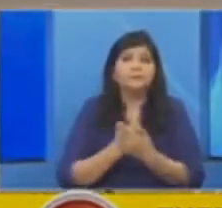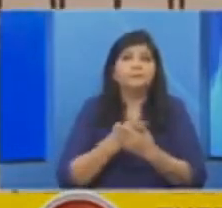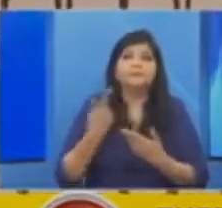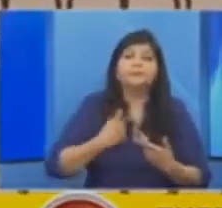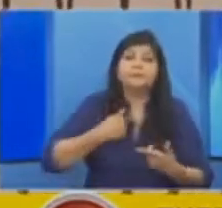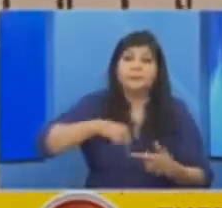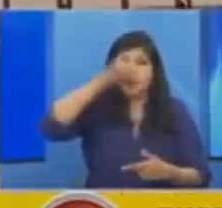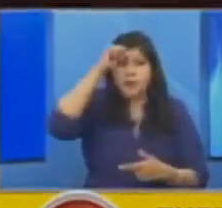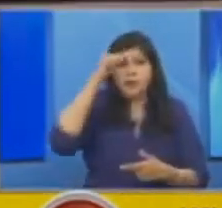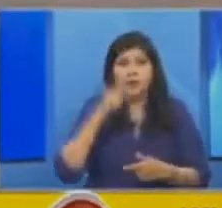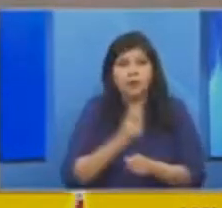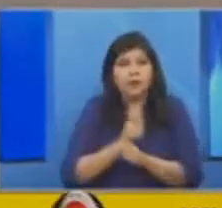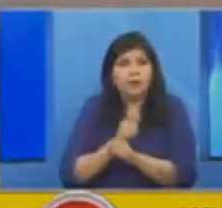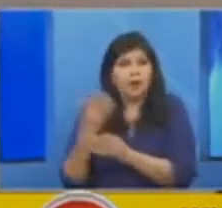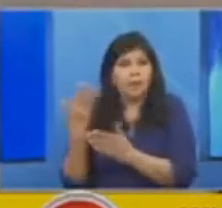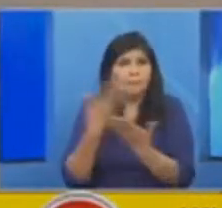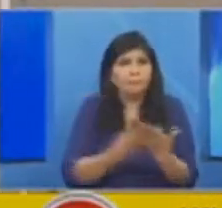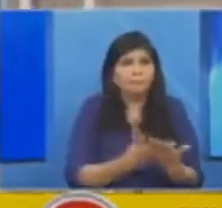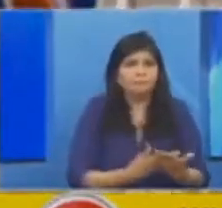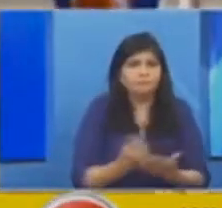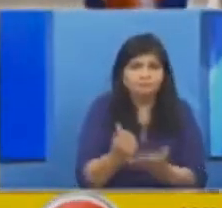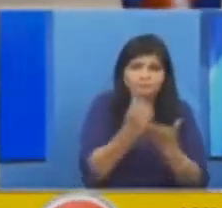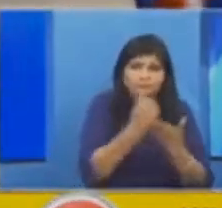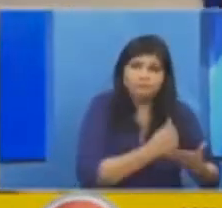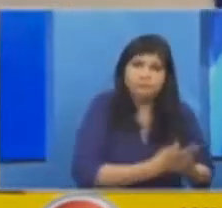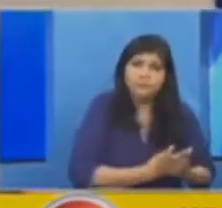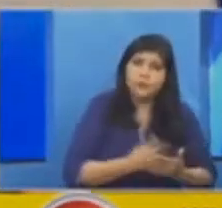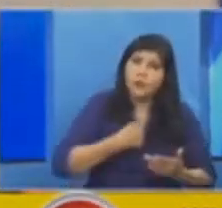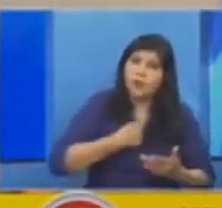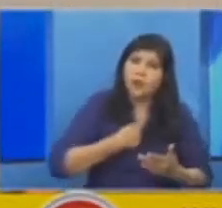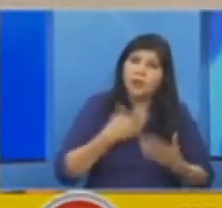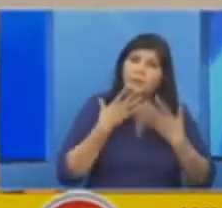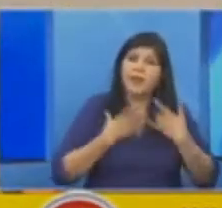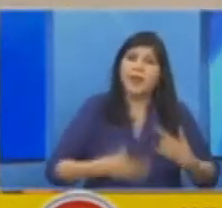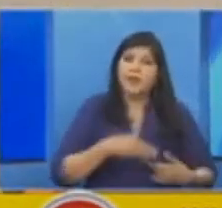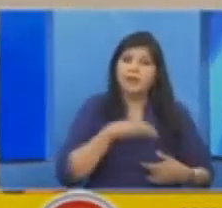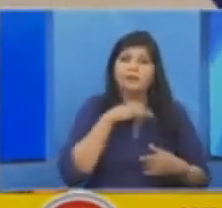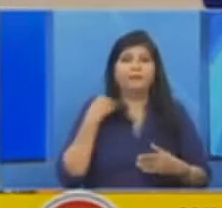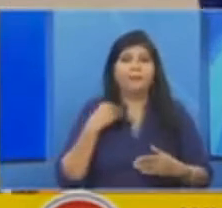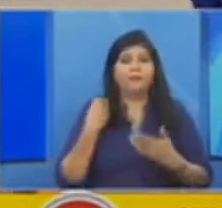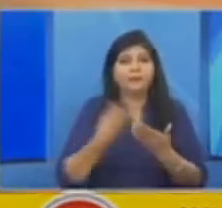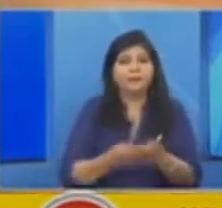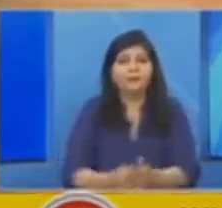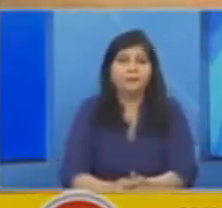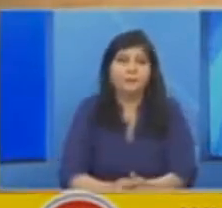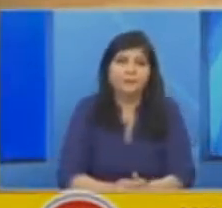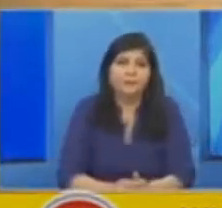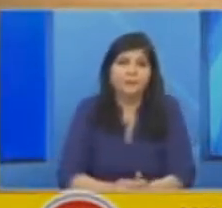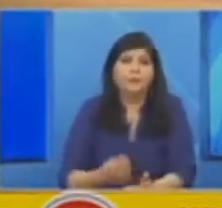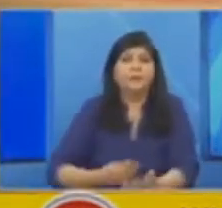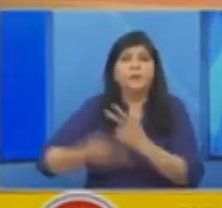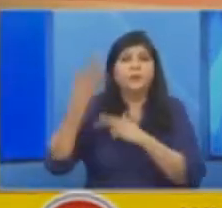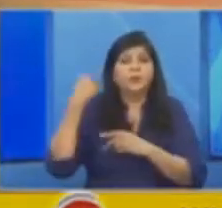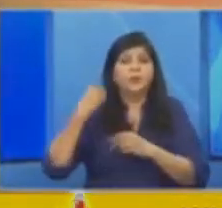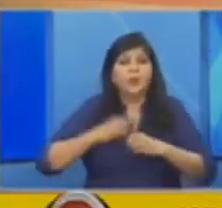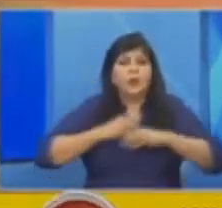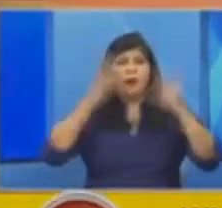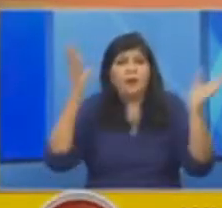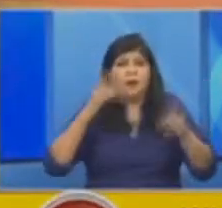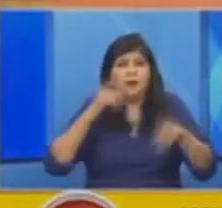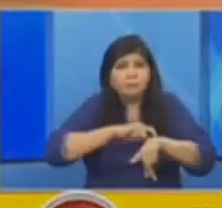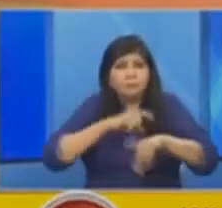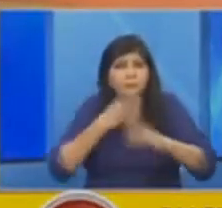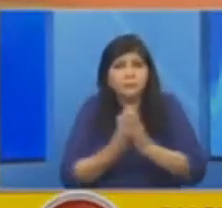जो देश के लिए जीते हैं, और देश के लिए अपना बलिदान भी देते हैं, कितने ही बमधमाकों को,